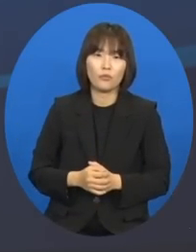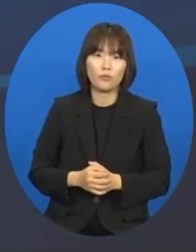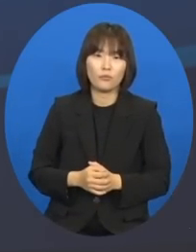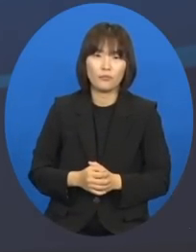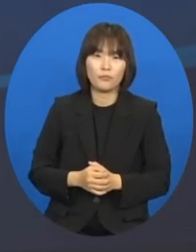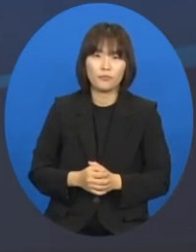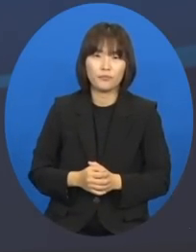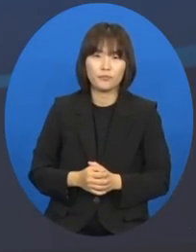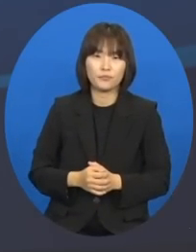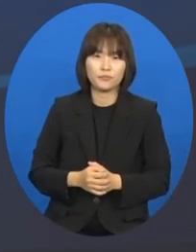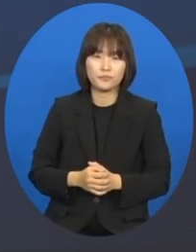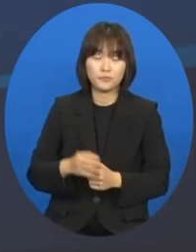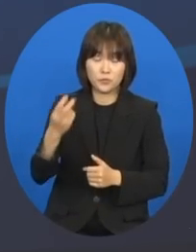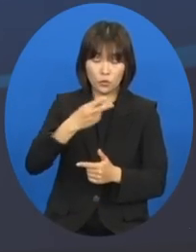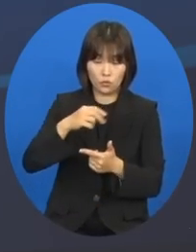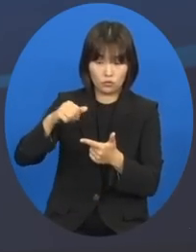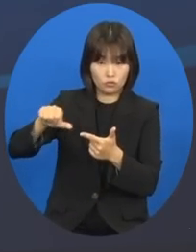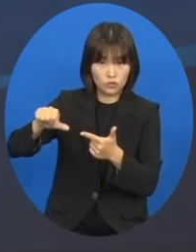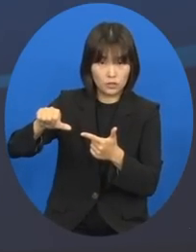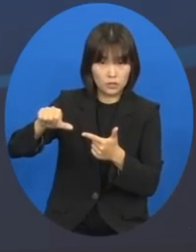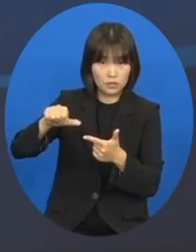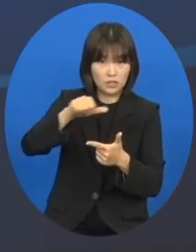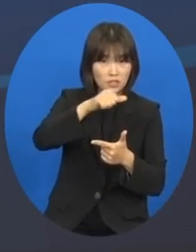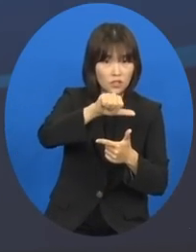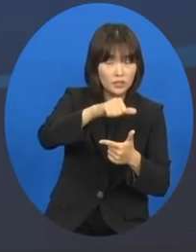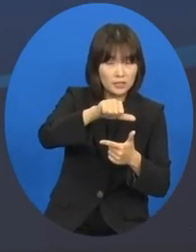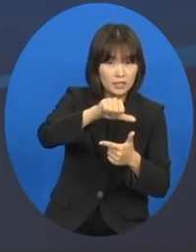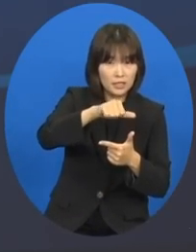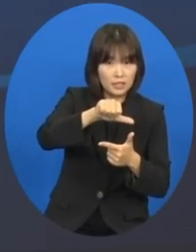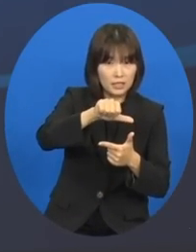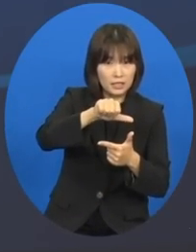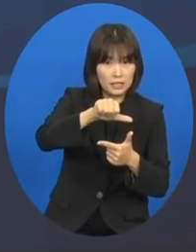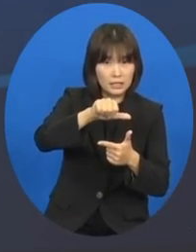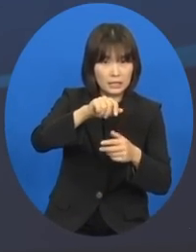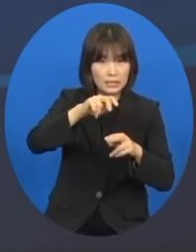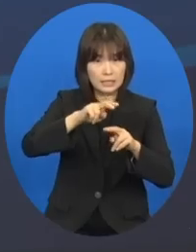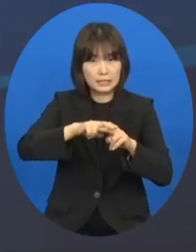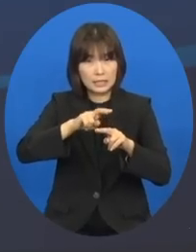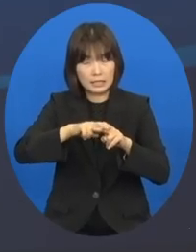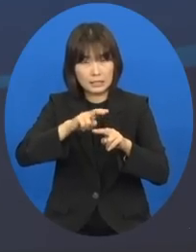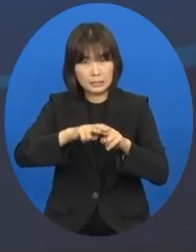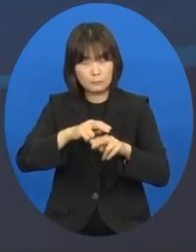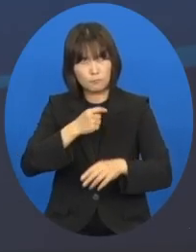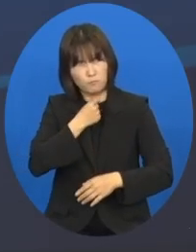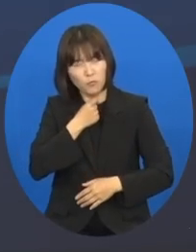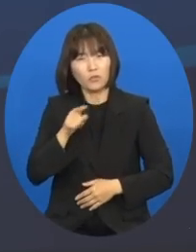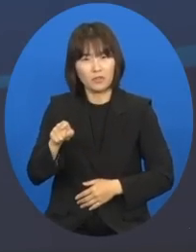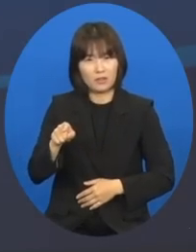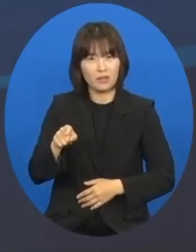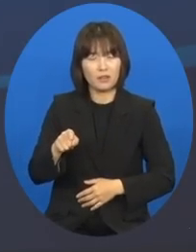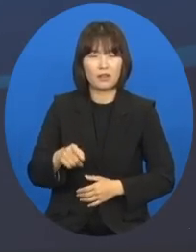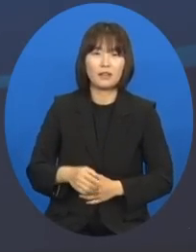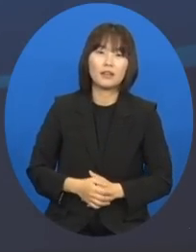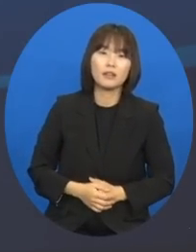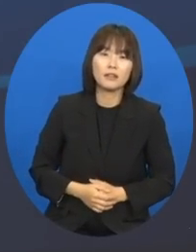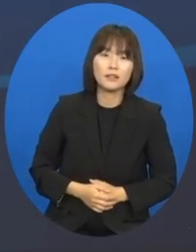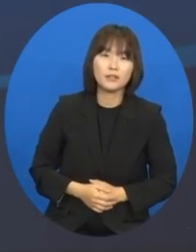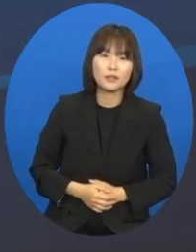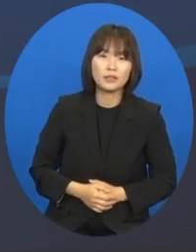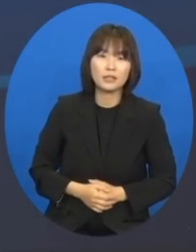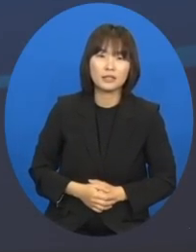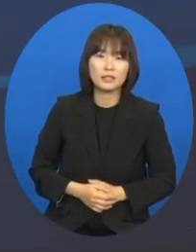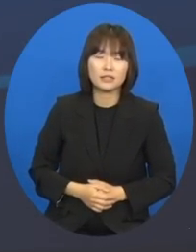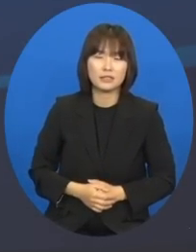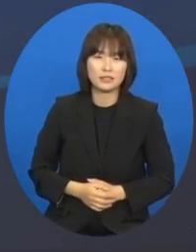그 첫째들이 차지하고 있는 그 자리에 틈새 공략을 해야 되잖아요 자기가 기회를 잘